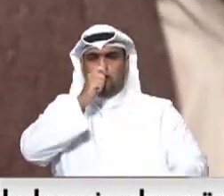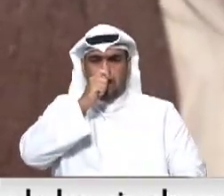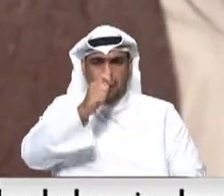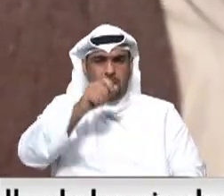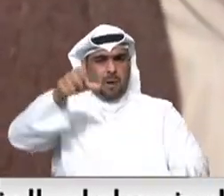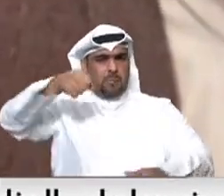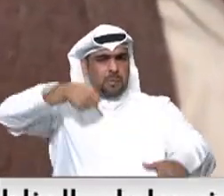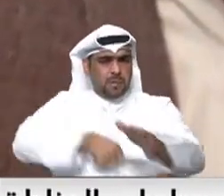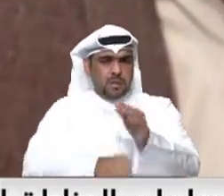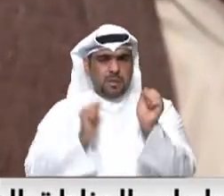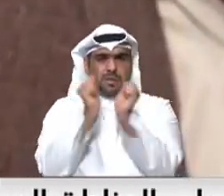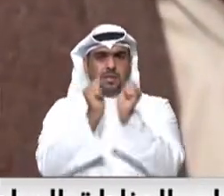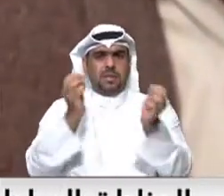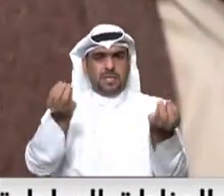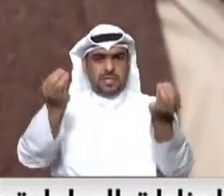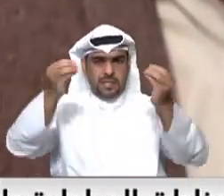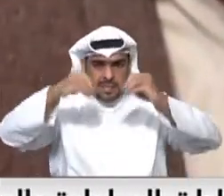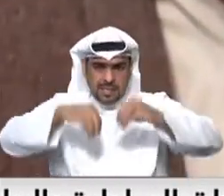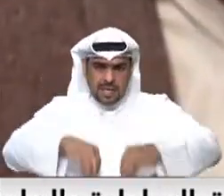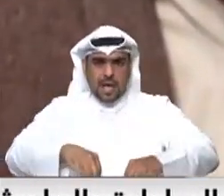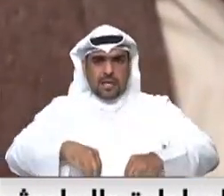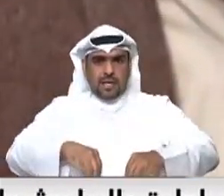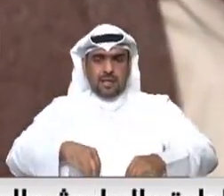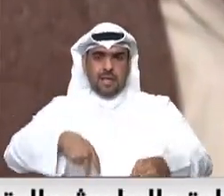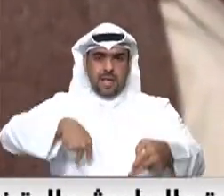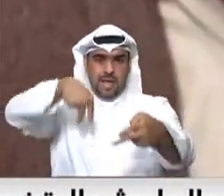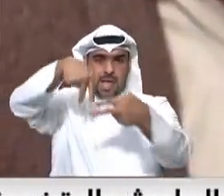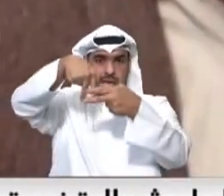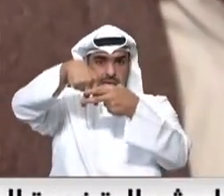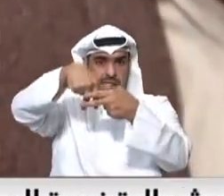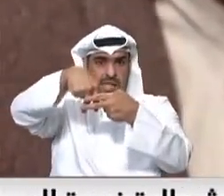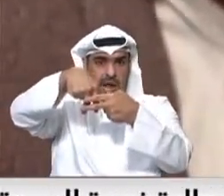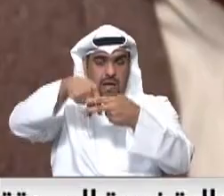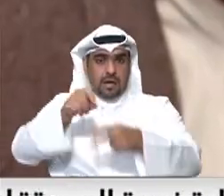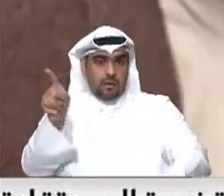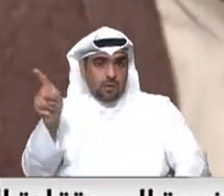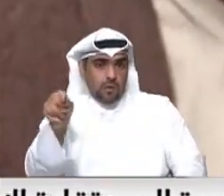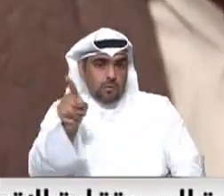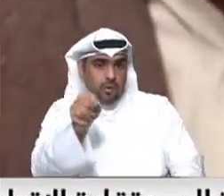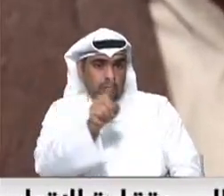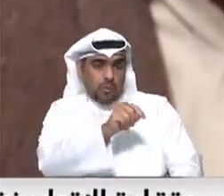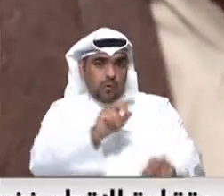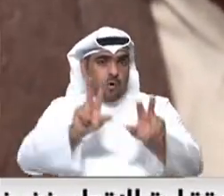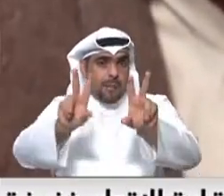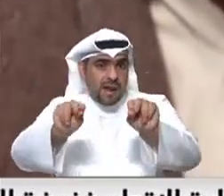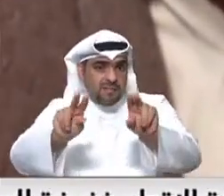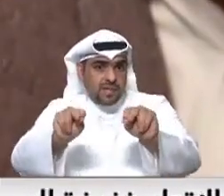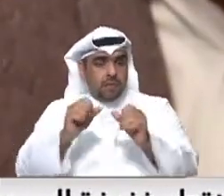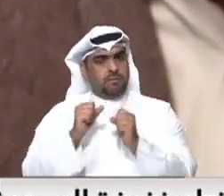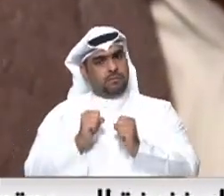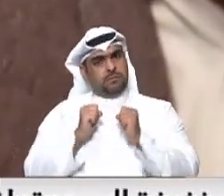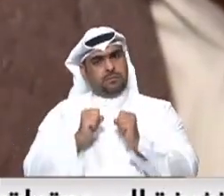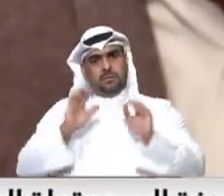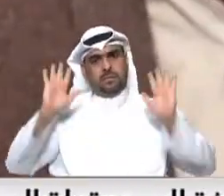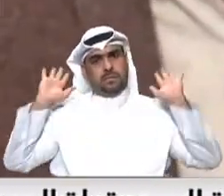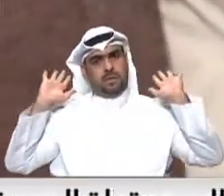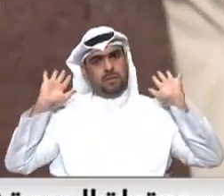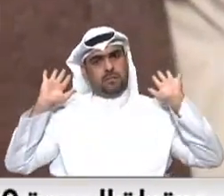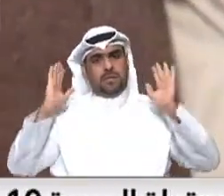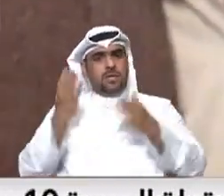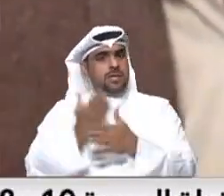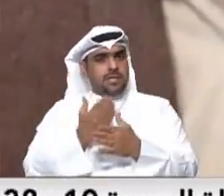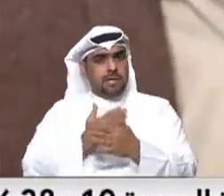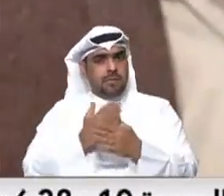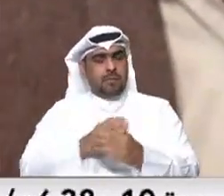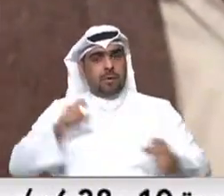من دوامة العنف وستشغل إسرائيل عن ما تسميها بالمخاطر الخارجية الدولية، في إشارة